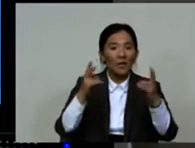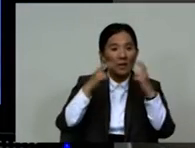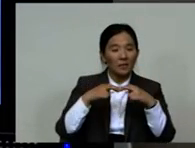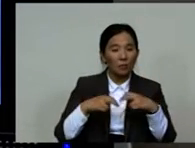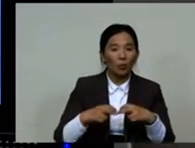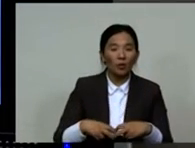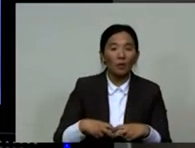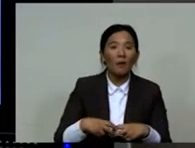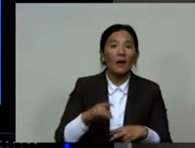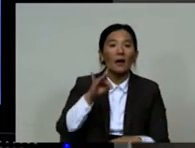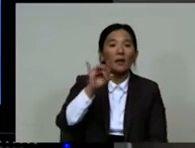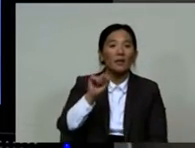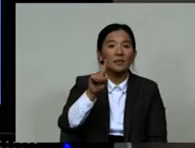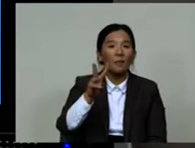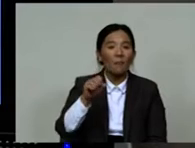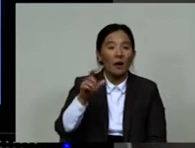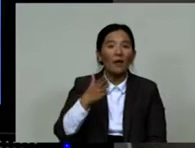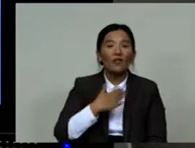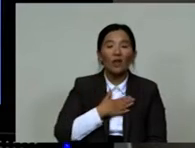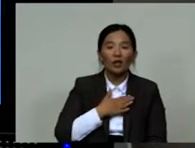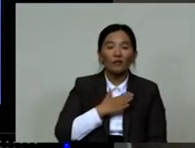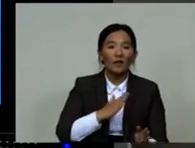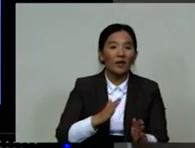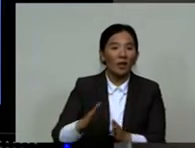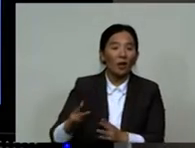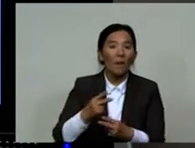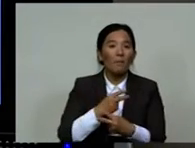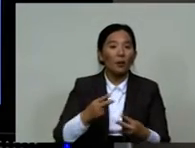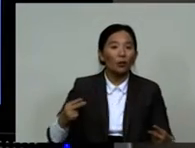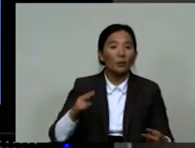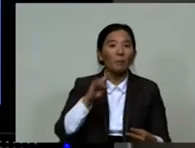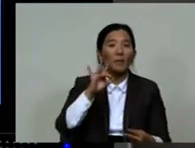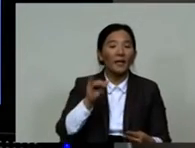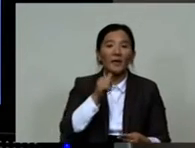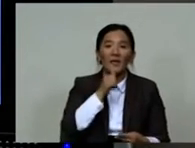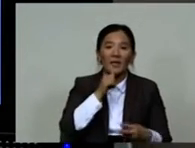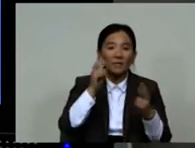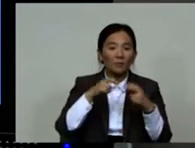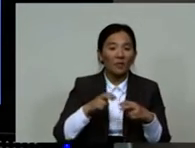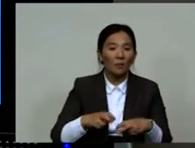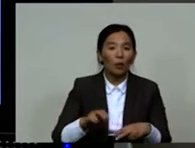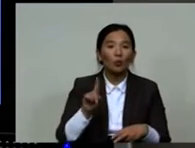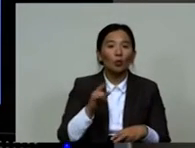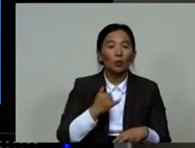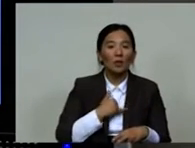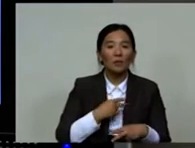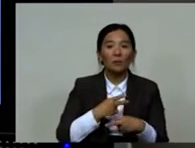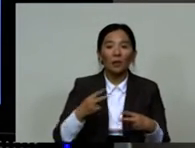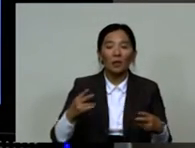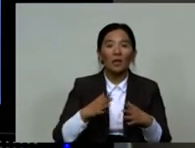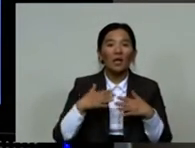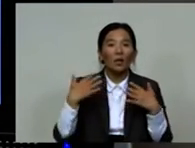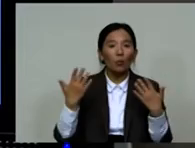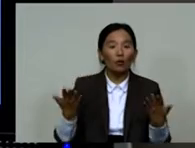рассмотрим размах нашего ряда, полученный при эксперименте. Что у нас получилось?